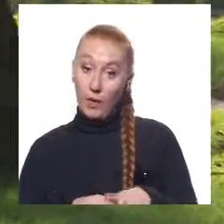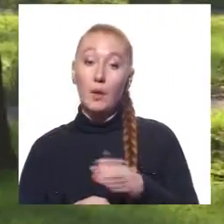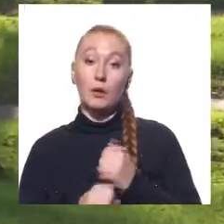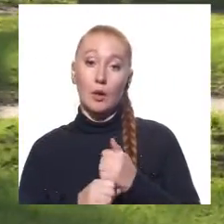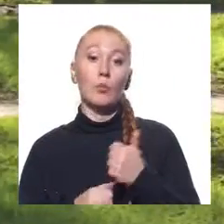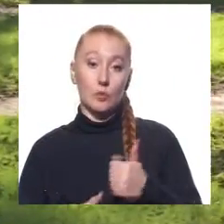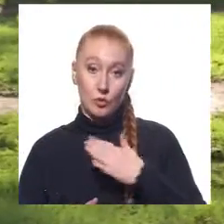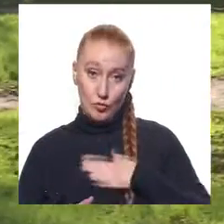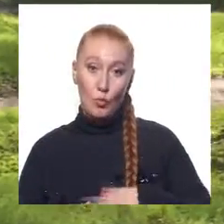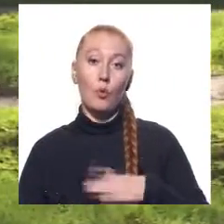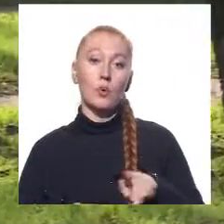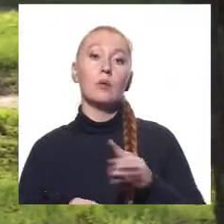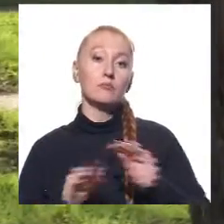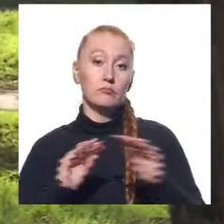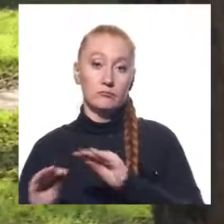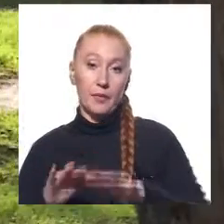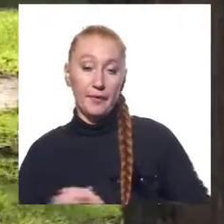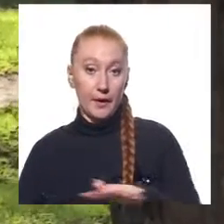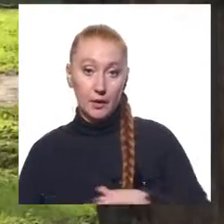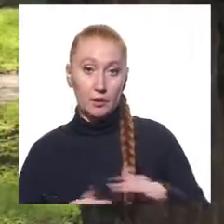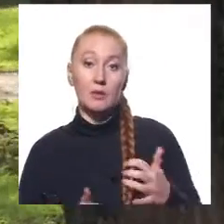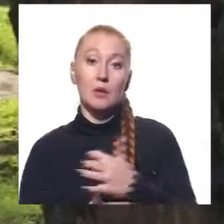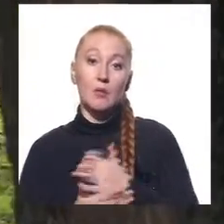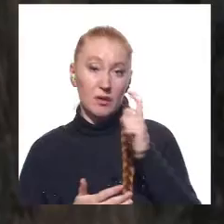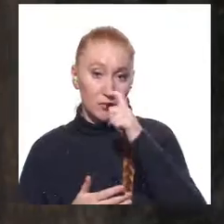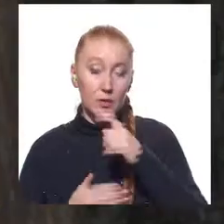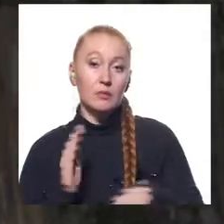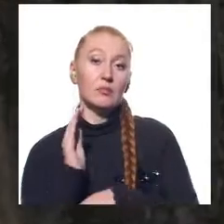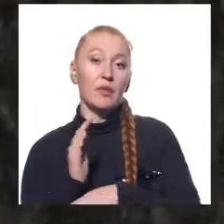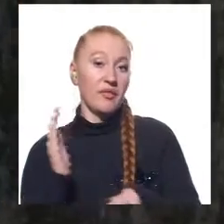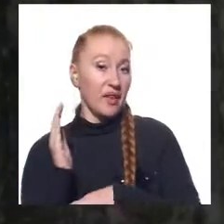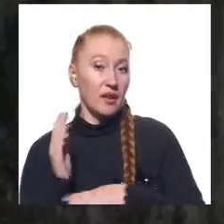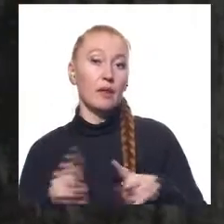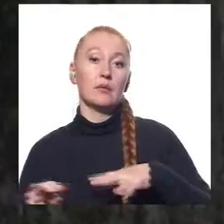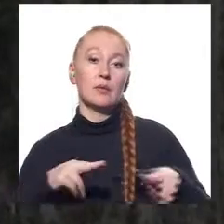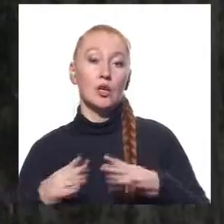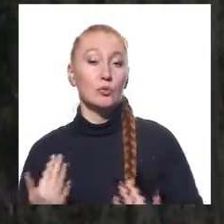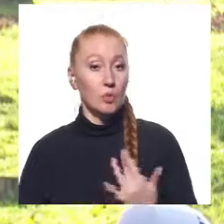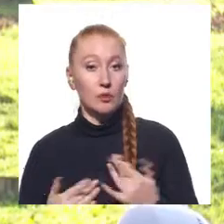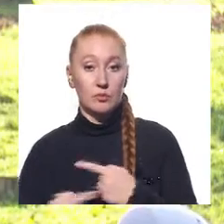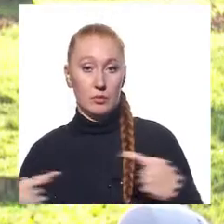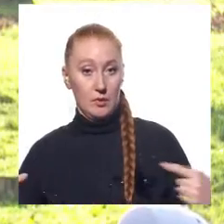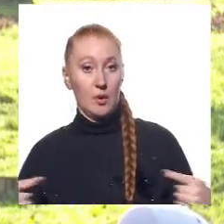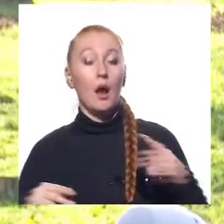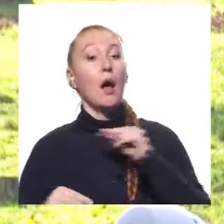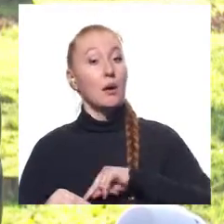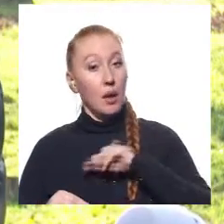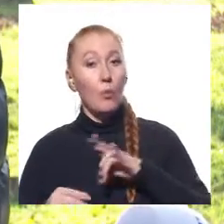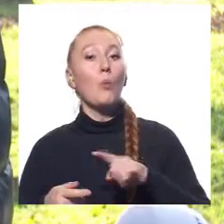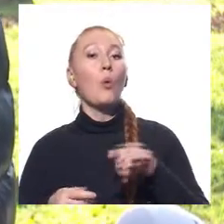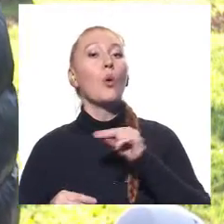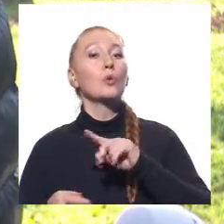досить добре. Вони займаються благоустроєм території, збирають сміття, пиляють сухі гілки, стрижуть газон та інше. Працюють вони за